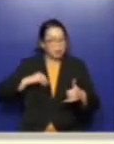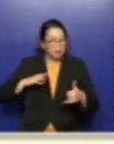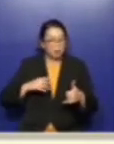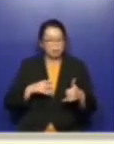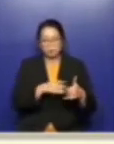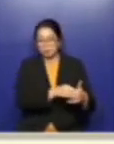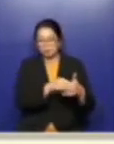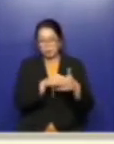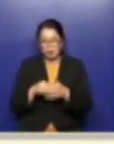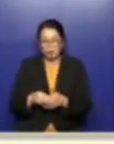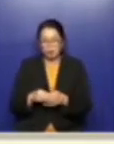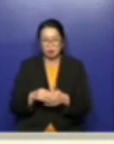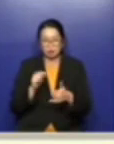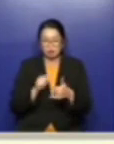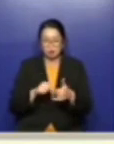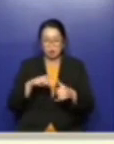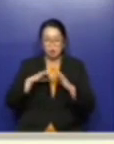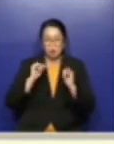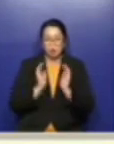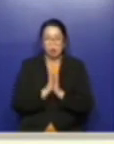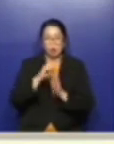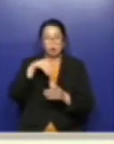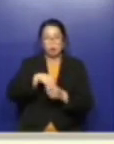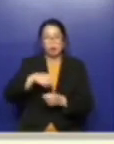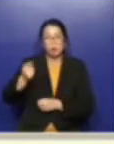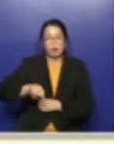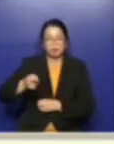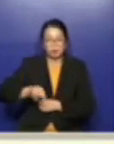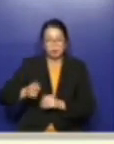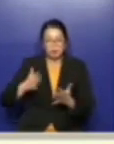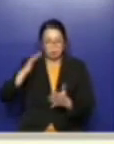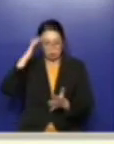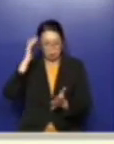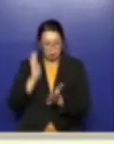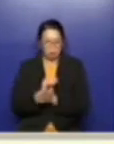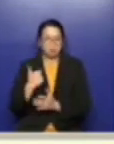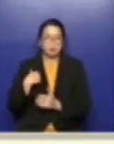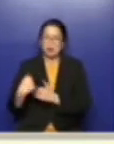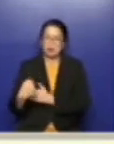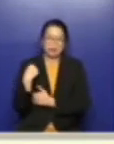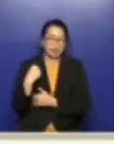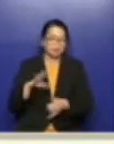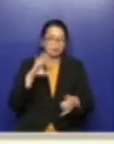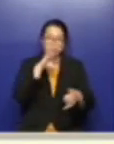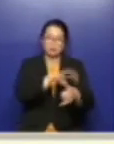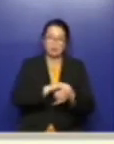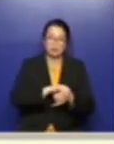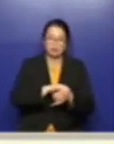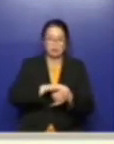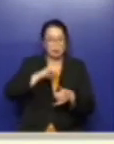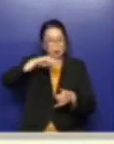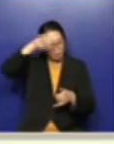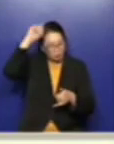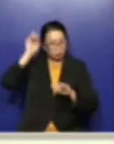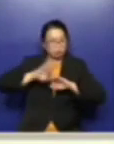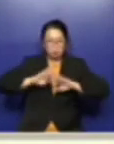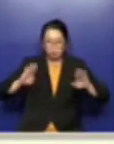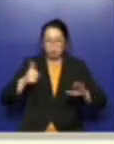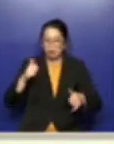ได้สังกัดในวัดใดวัดหนึ่งให้พนักงานสอบสวนมีอำนาจจัดดำเนินการให้พระภิกษุรูปนั้นสละสมณเพศเสีย